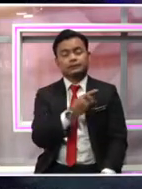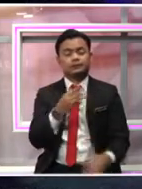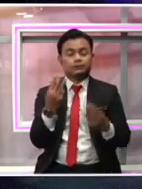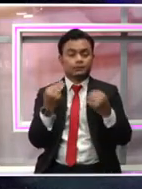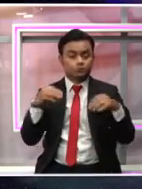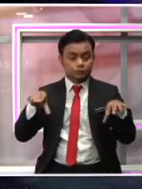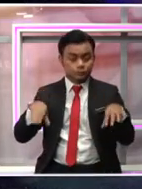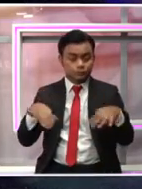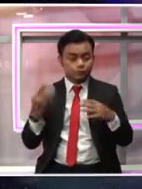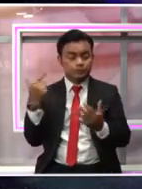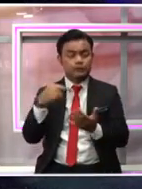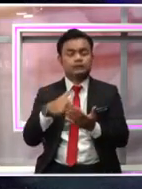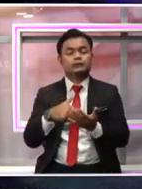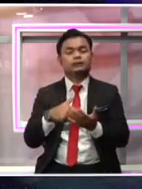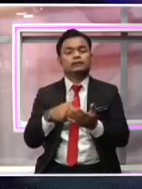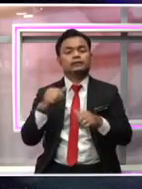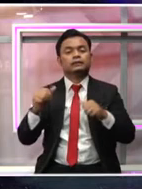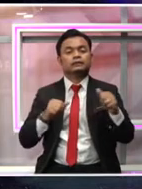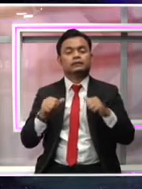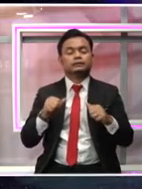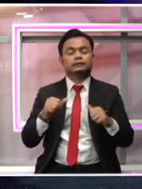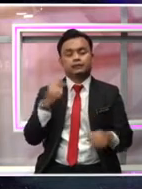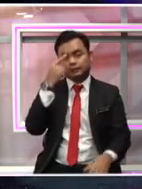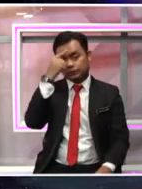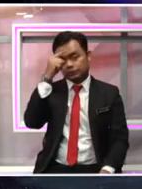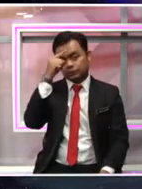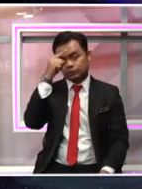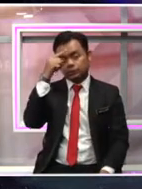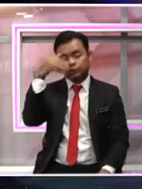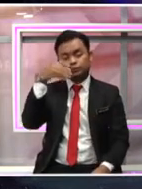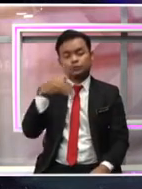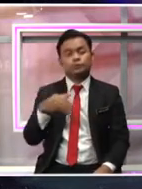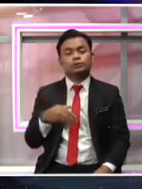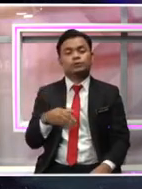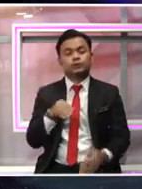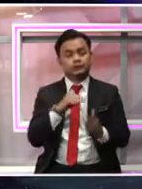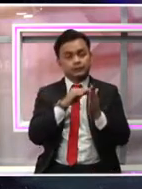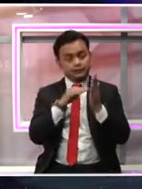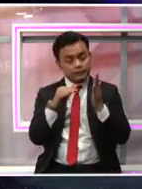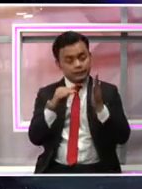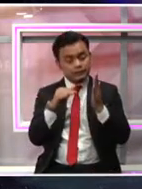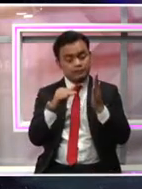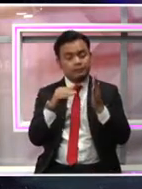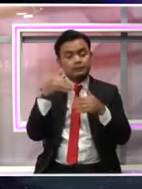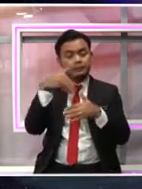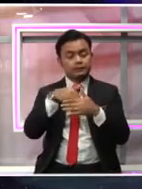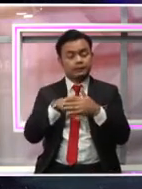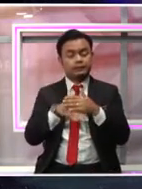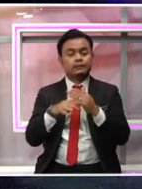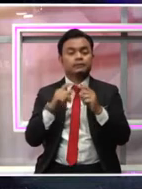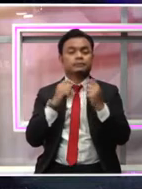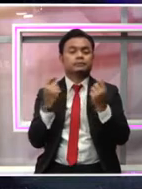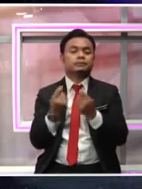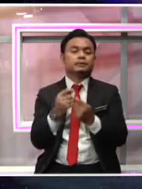Nisa untuk cite mengisi tempat kosong berdasarkan ayat yang sudah kita belajar sebentar